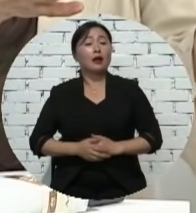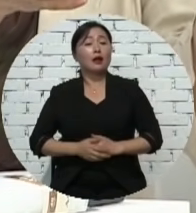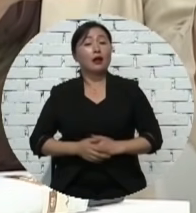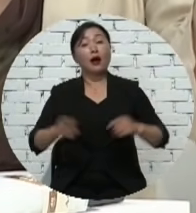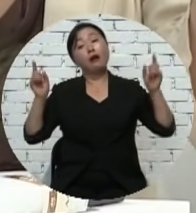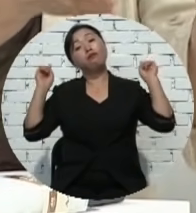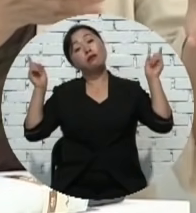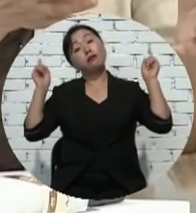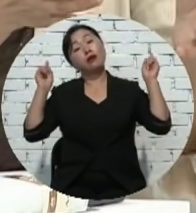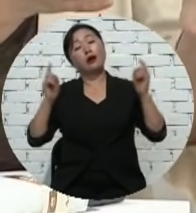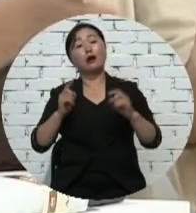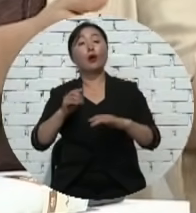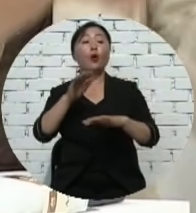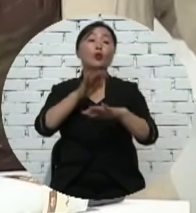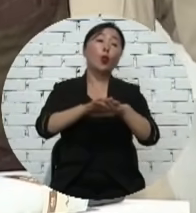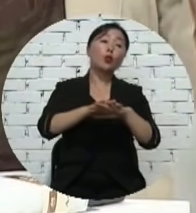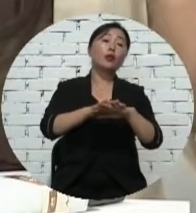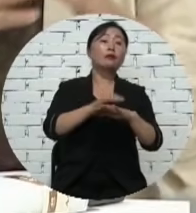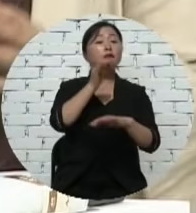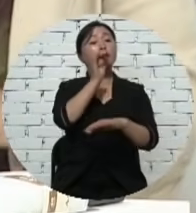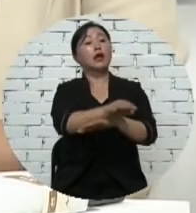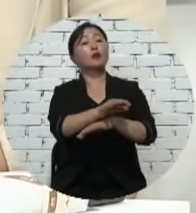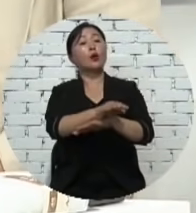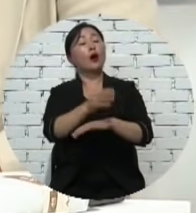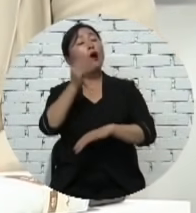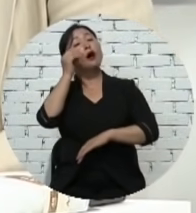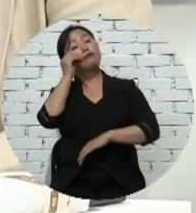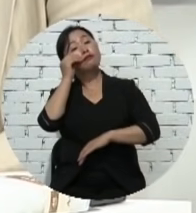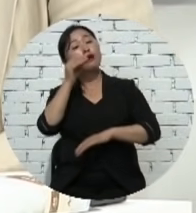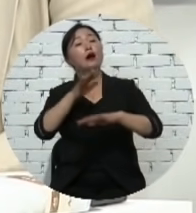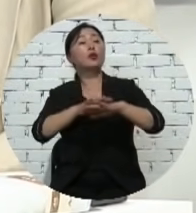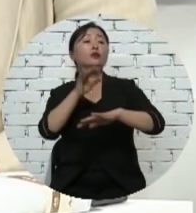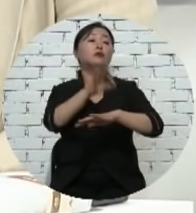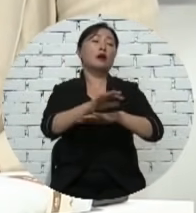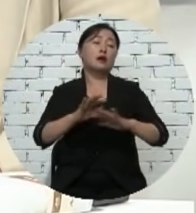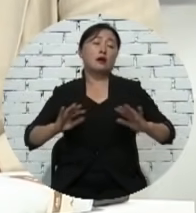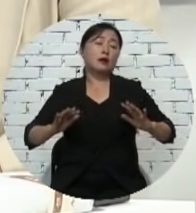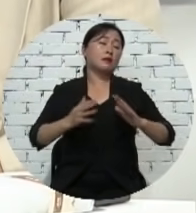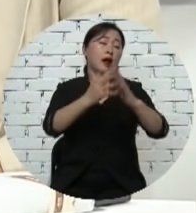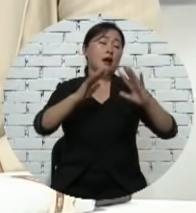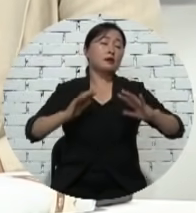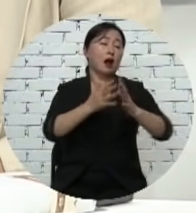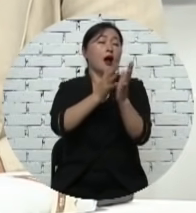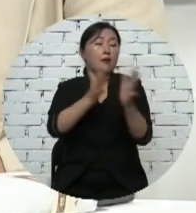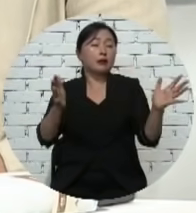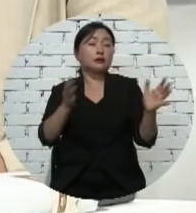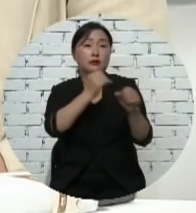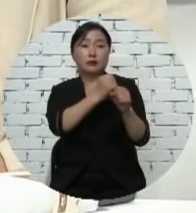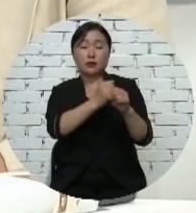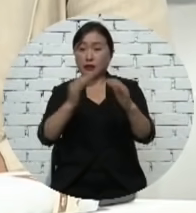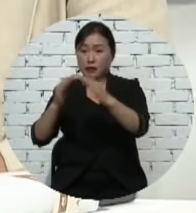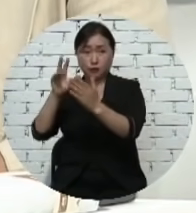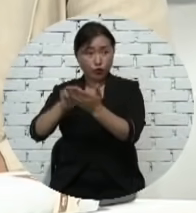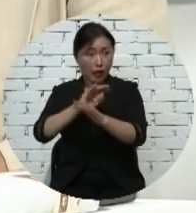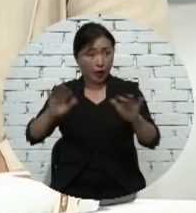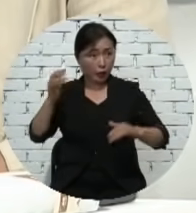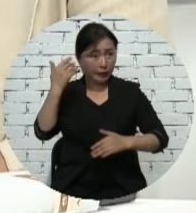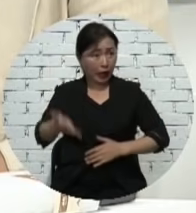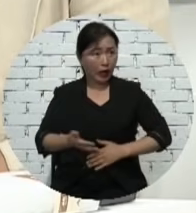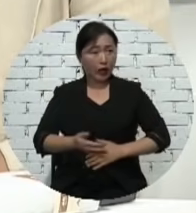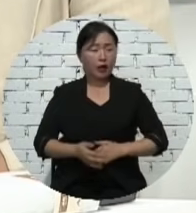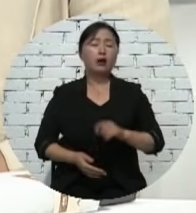놀고 있는 논이라고 그래서 거기에 뭐 몇십만 원 짓는다고 주택 문제가 해결될 것 물론이죠. 같습니까? 물론이죠.